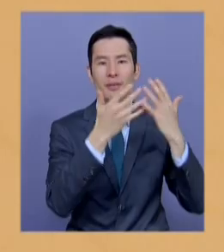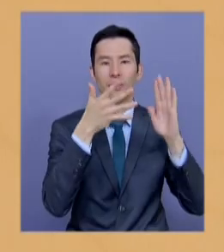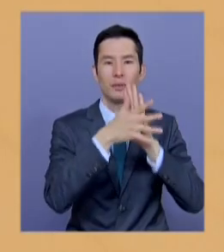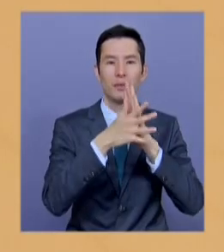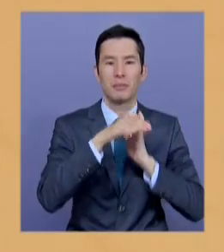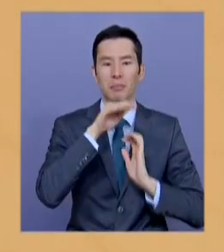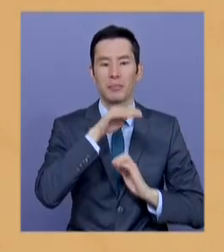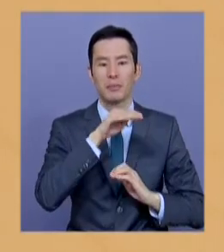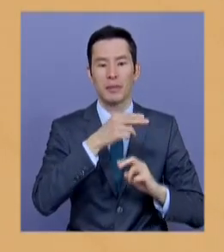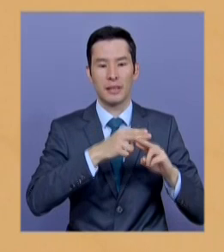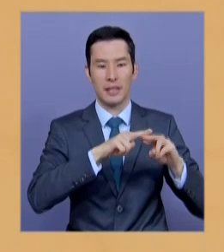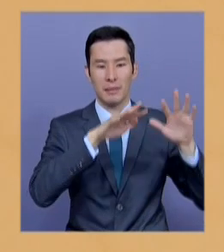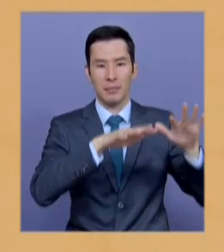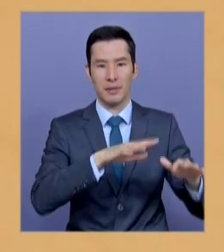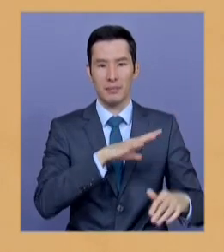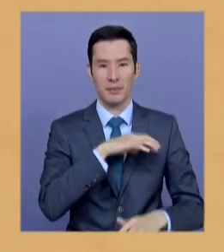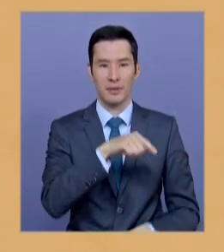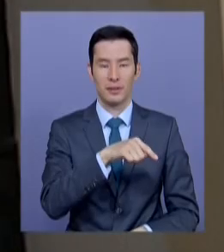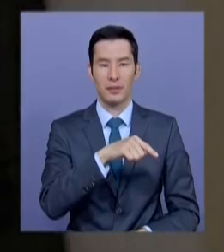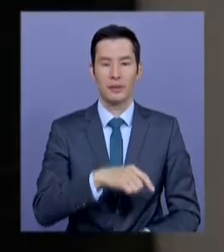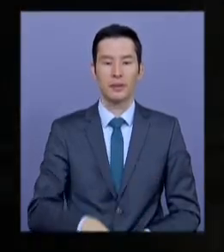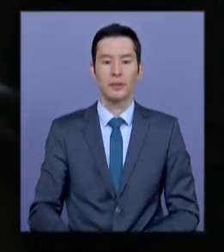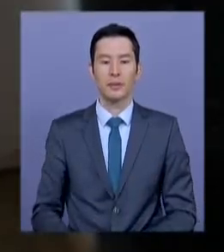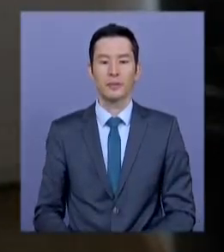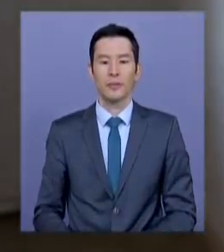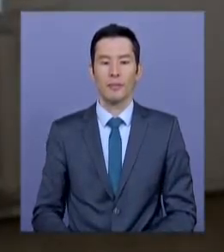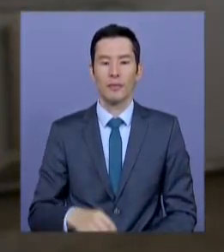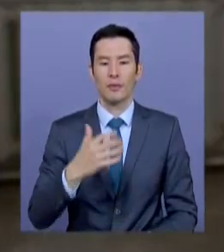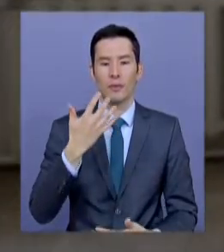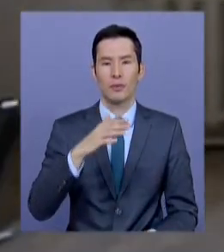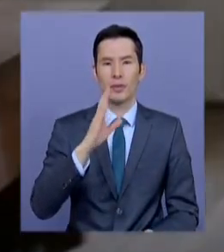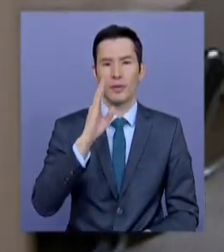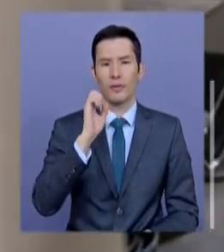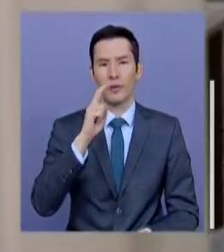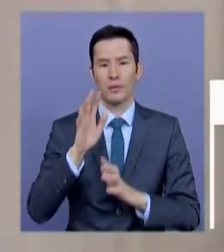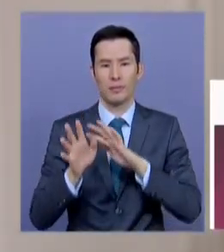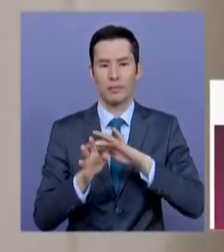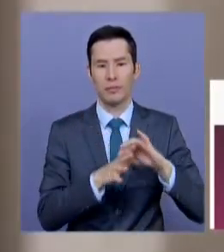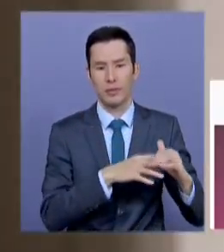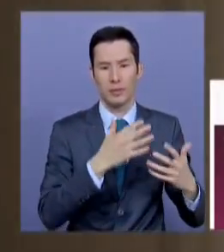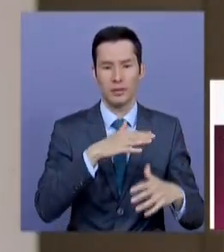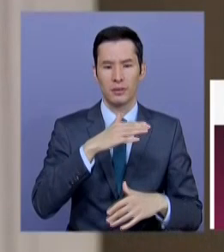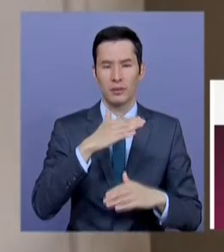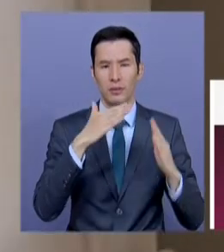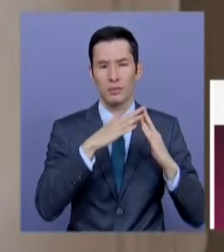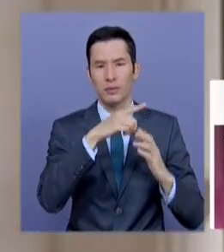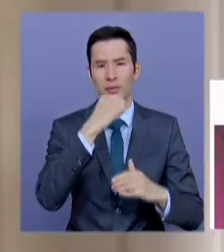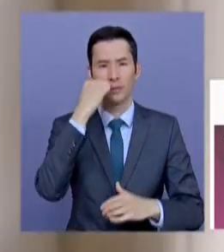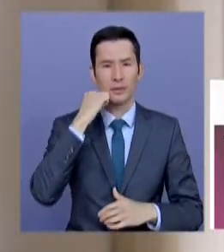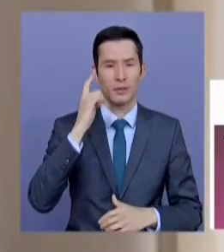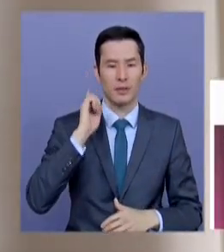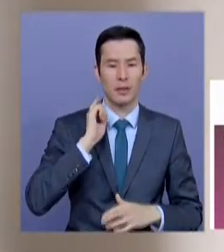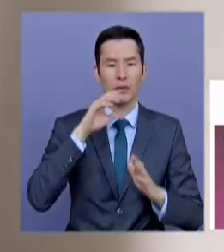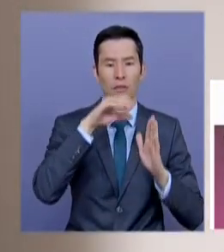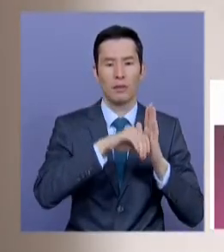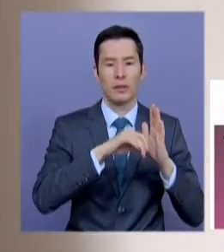мамандар ауа райын осы жерде болжапты. Ғасырдан астам тарихы бар мына ғимаратты жаңарту кезінде құрылысшылар барлығын